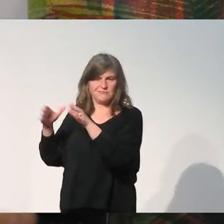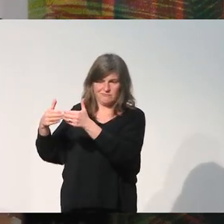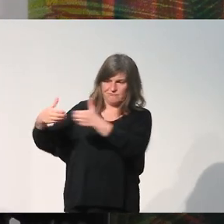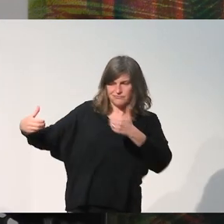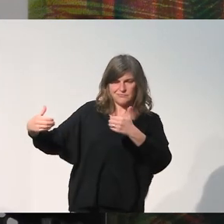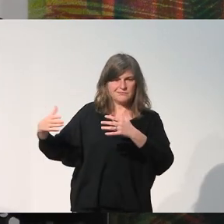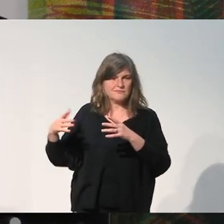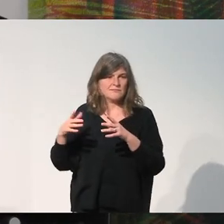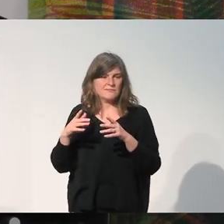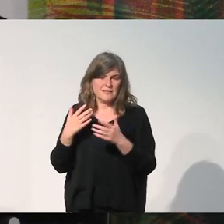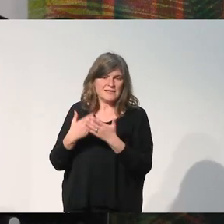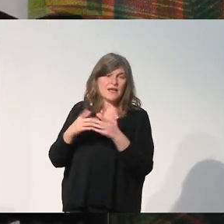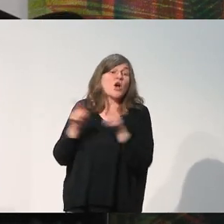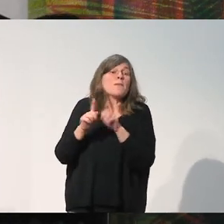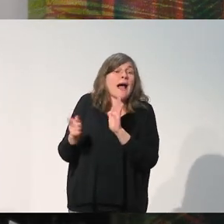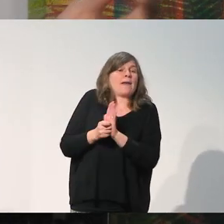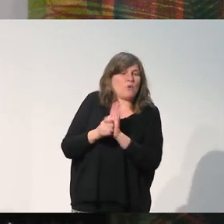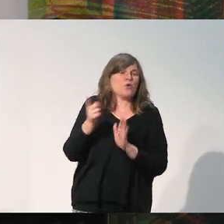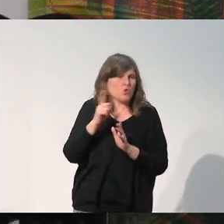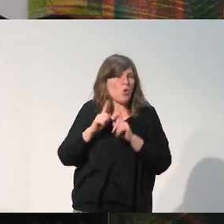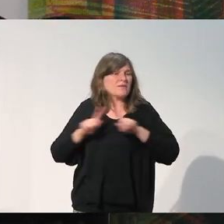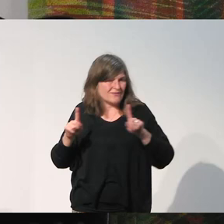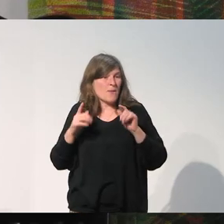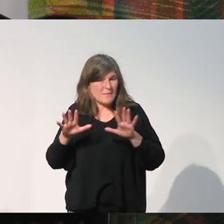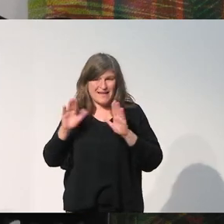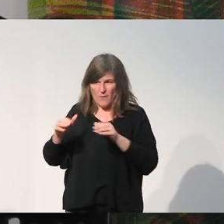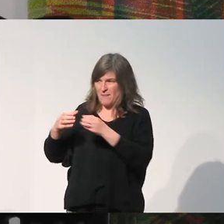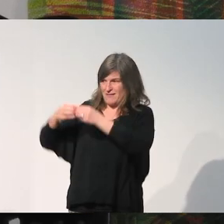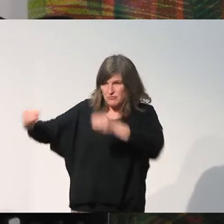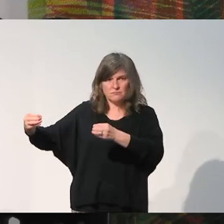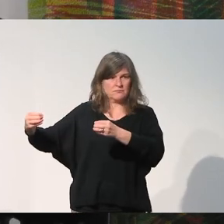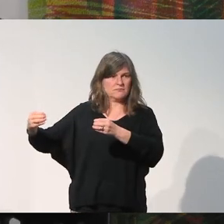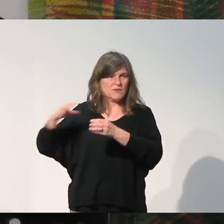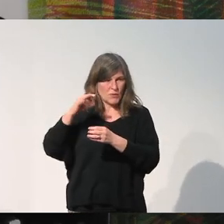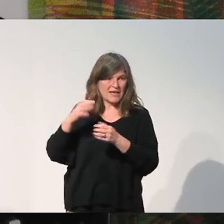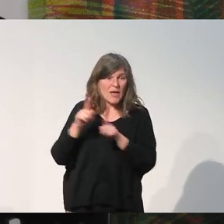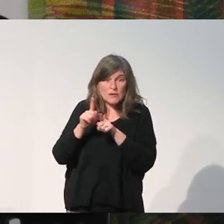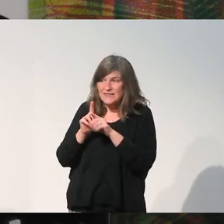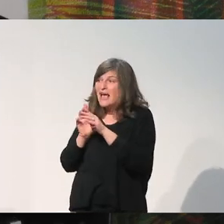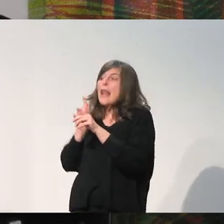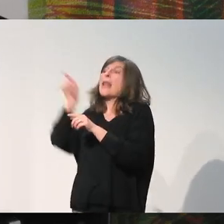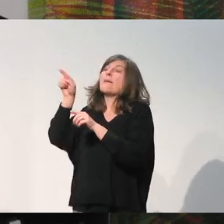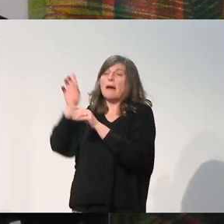qu'à l'époque, mais oui, c'est surprenant, la transmission de cette peur d'aller là-bas.